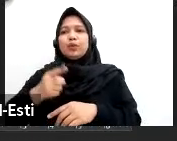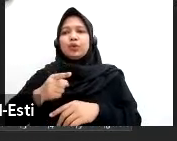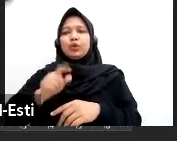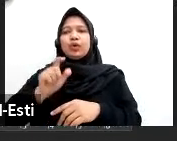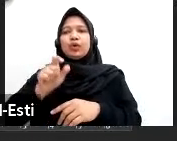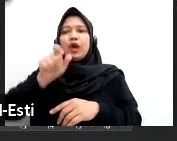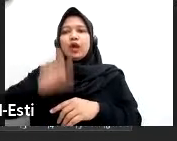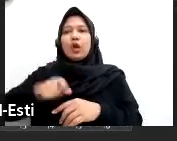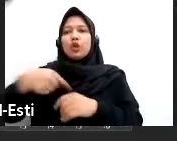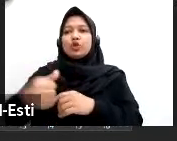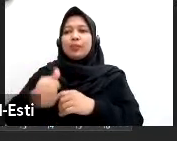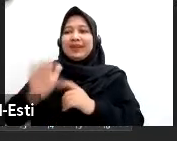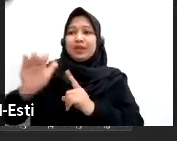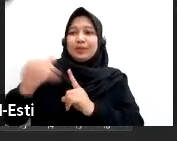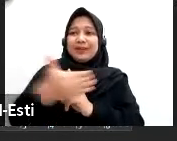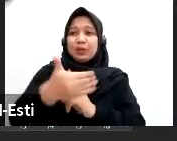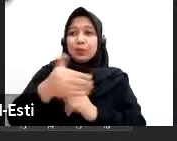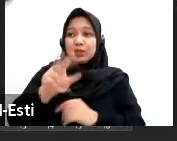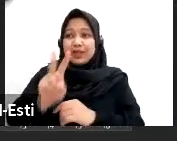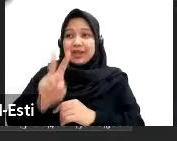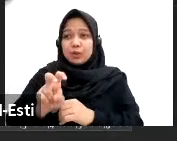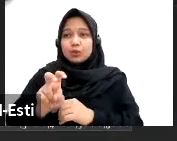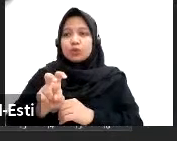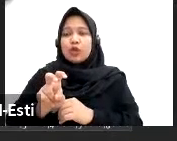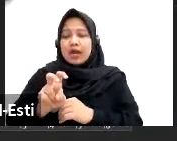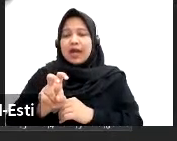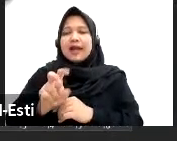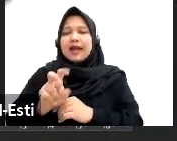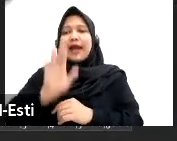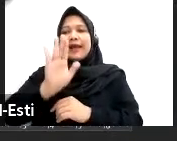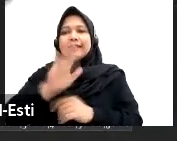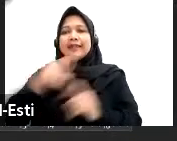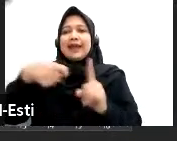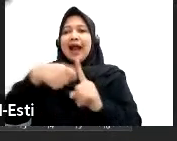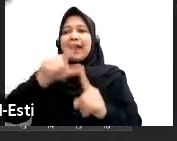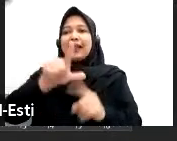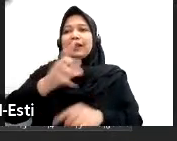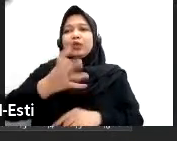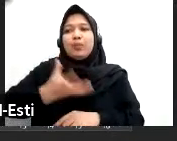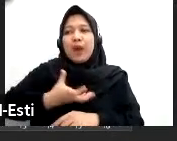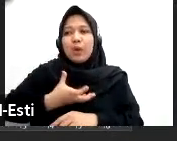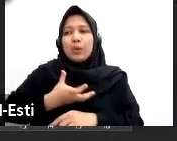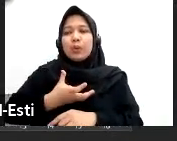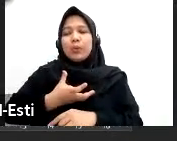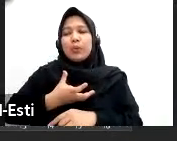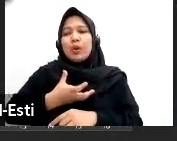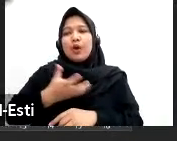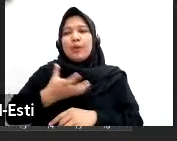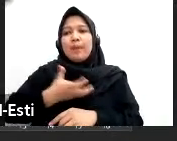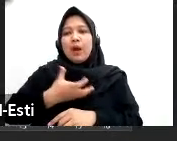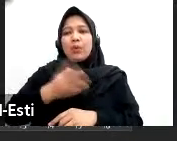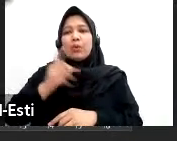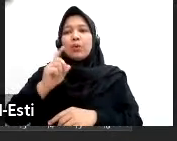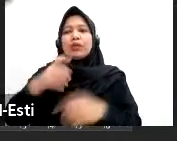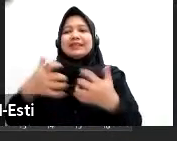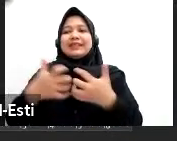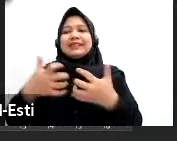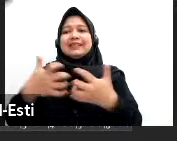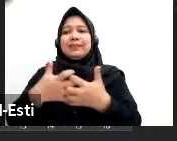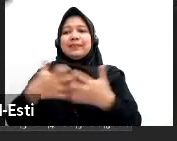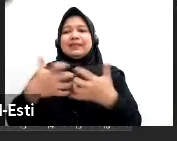itu mau dan rela bahwa sistemnya mereka diintegrasikan